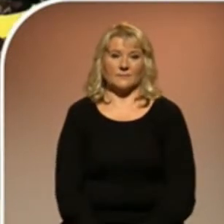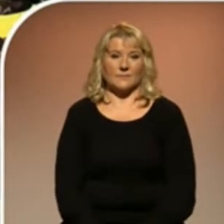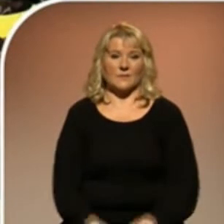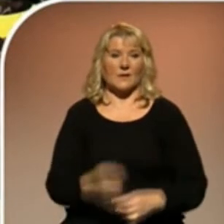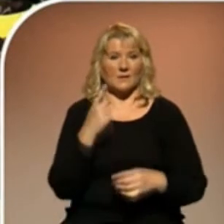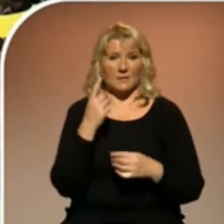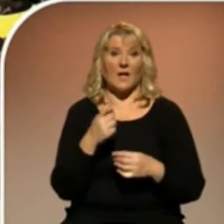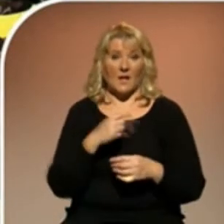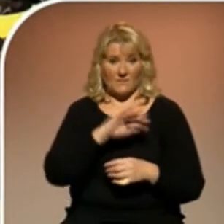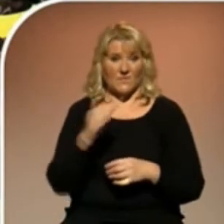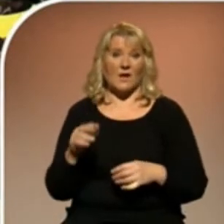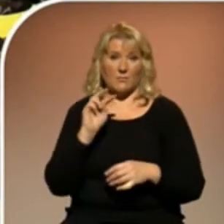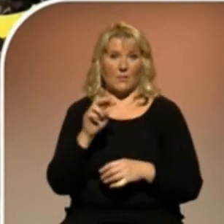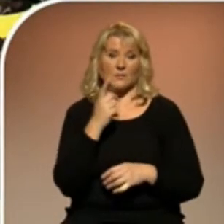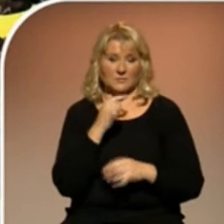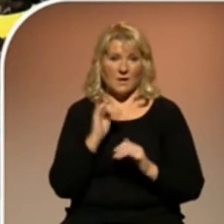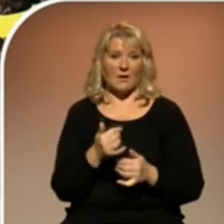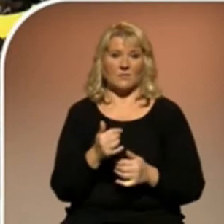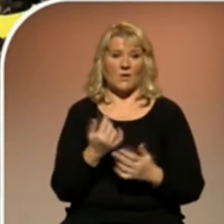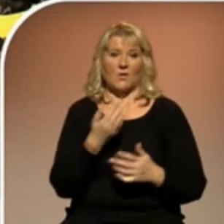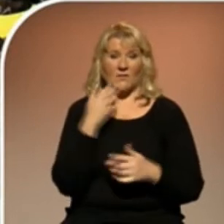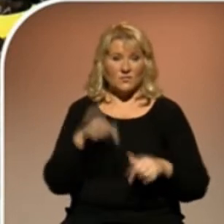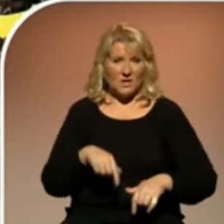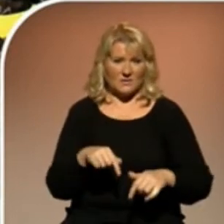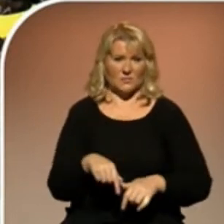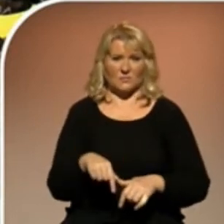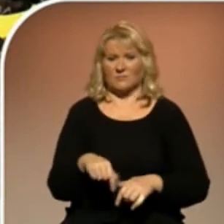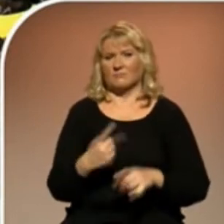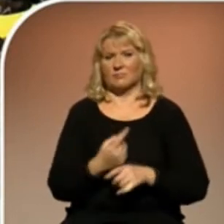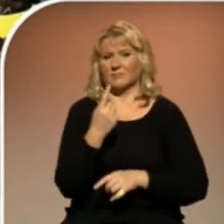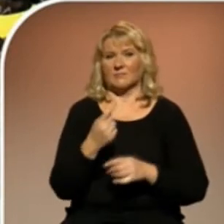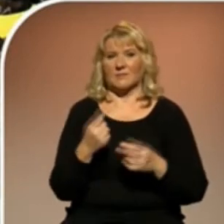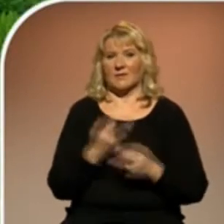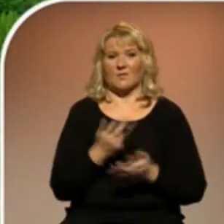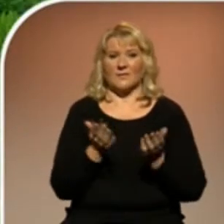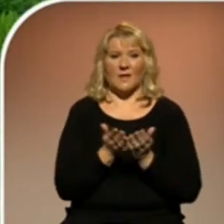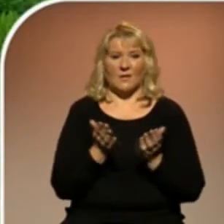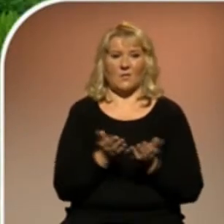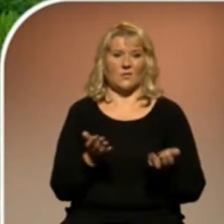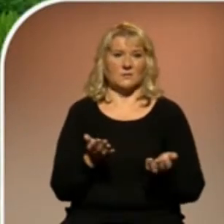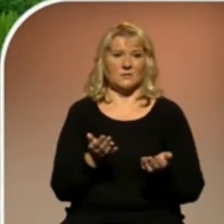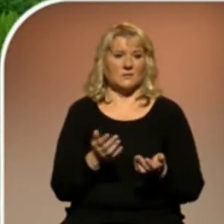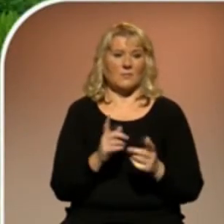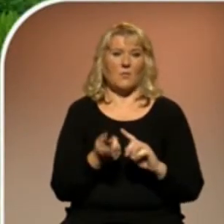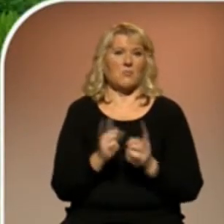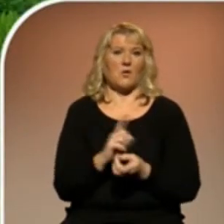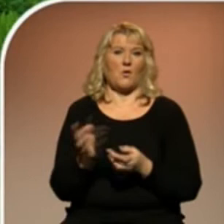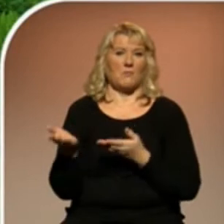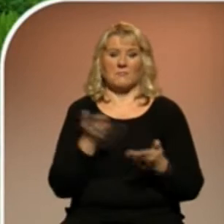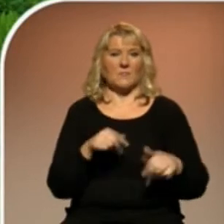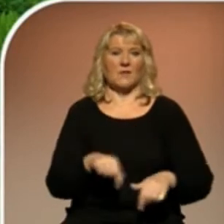ale napadlo, mě se taky velbloudi líbí, ale říkala bych si, že tady pro nás, u nás pro ně není takové jako prostředí, nebo bych se toho bála. K čemu nám jsou, že jo,